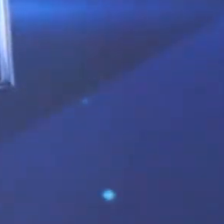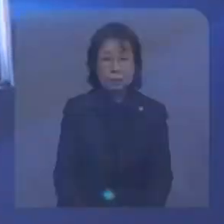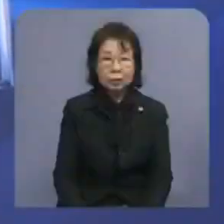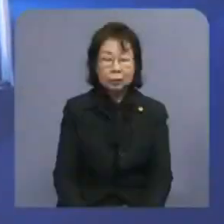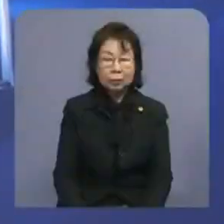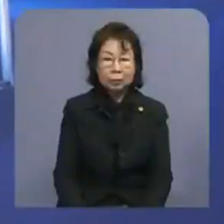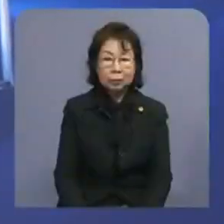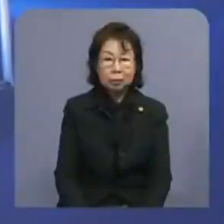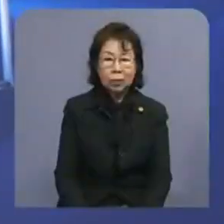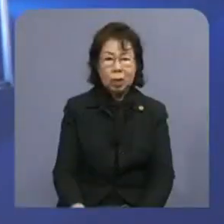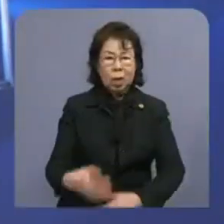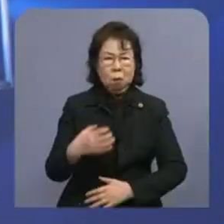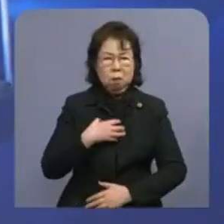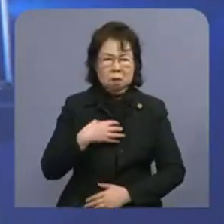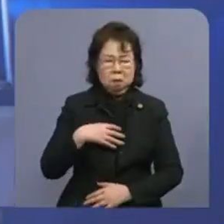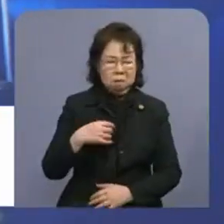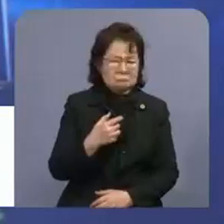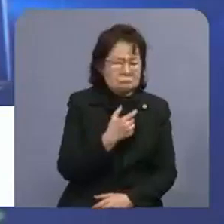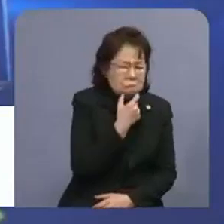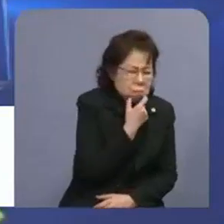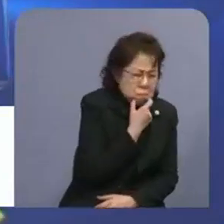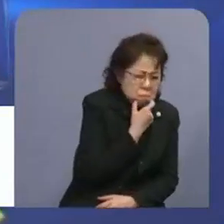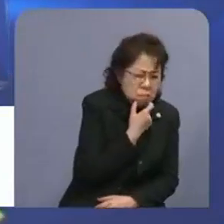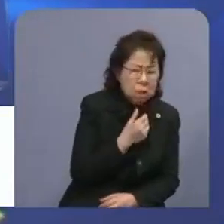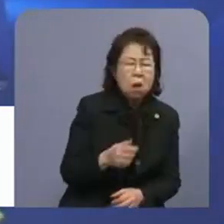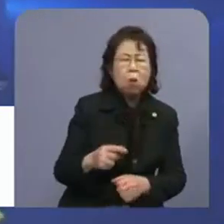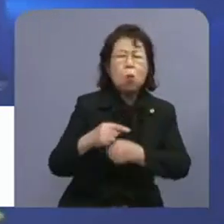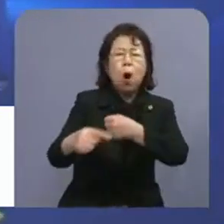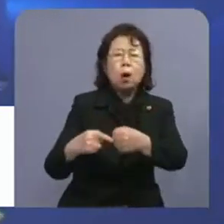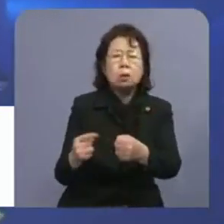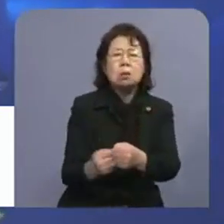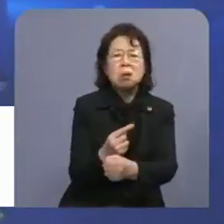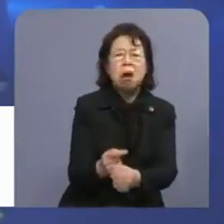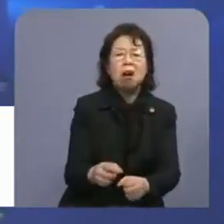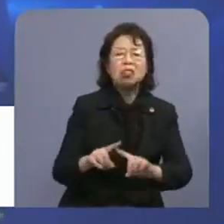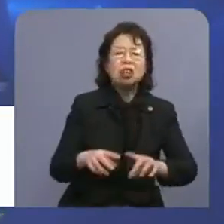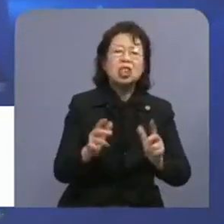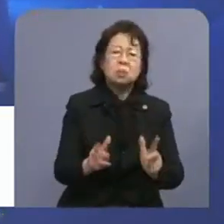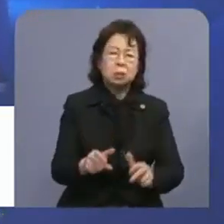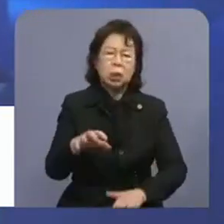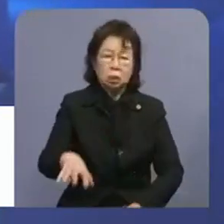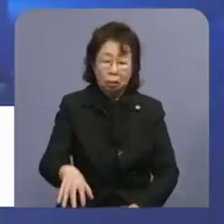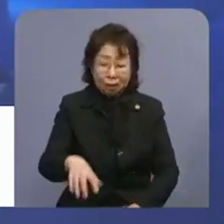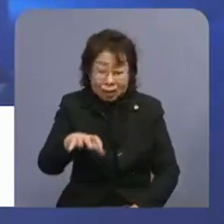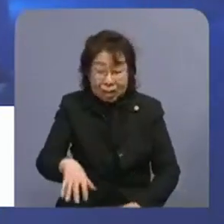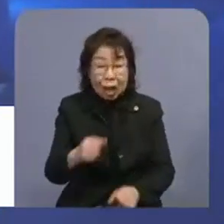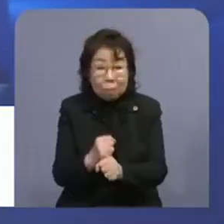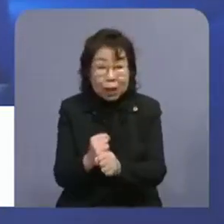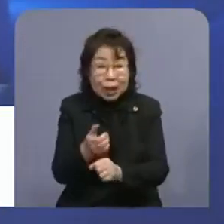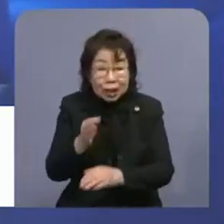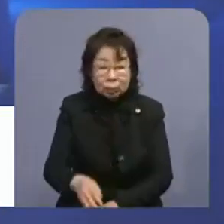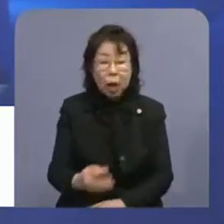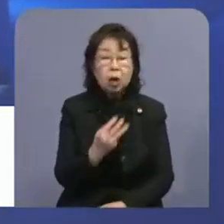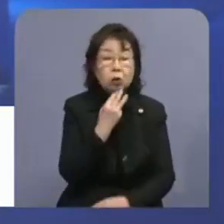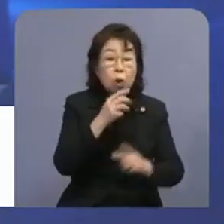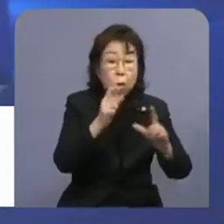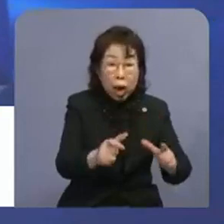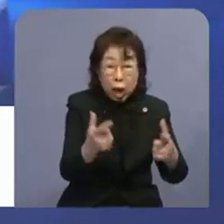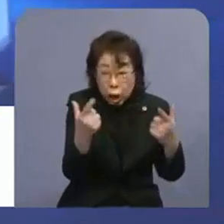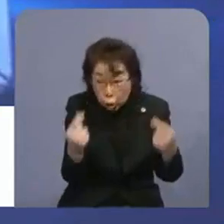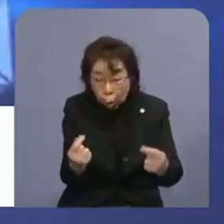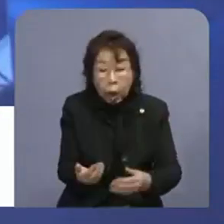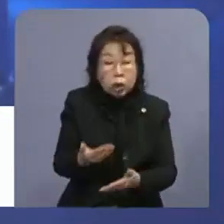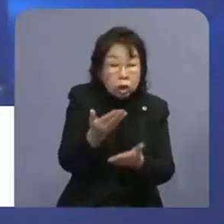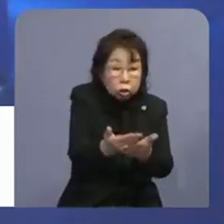위험 깊이 시설인 원전 등 발전소 자 이렇게 전기는 지역에서 만들지만 수도권에도 똑같이